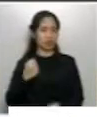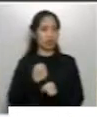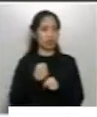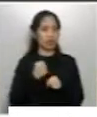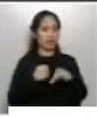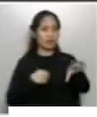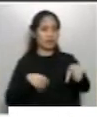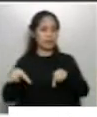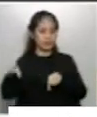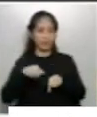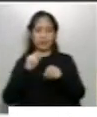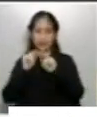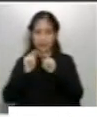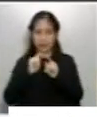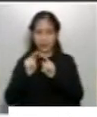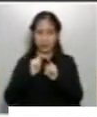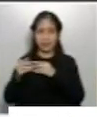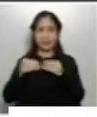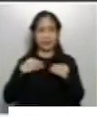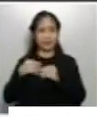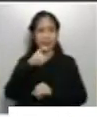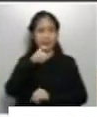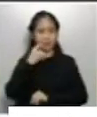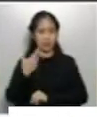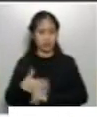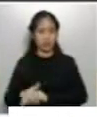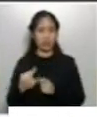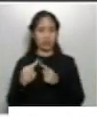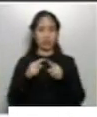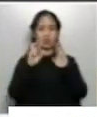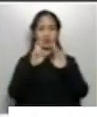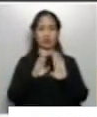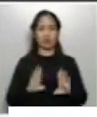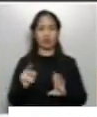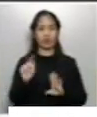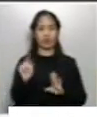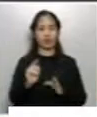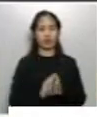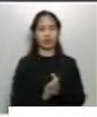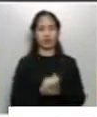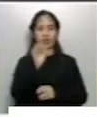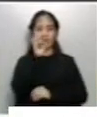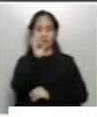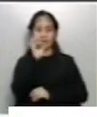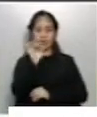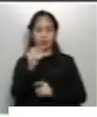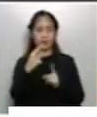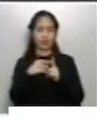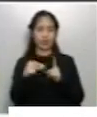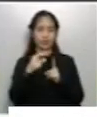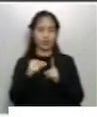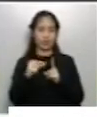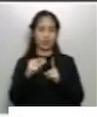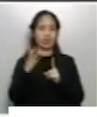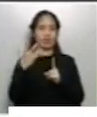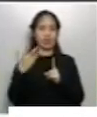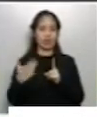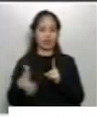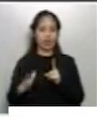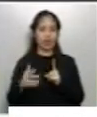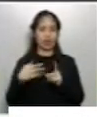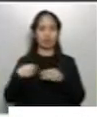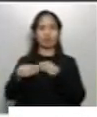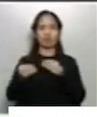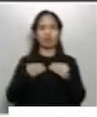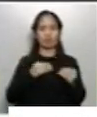นีประนอมอยู่แล้วแต่ในลักษณะของฟ้องเป็นคดีแล้วก็มาประนีประนอมไก่เกี่